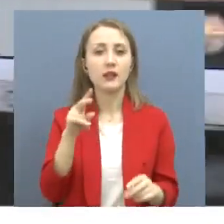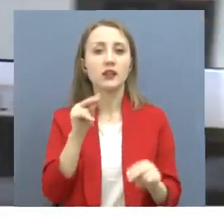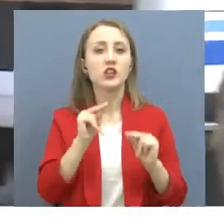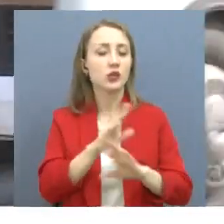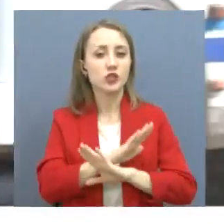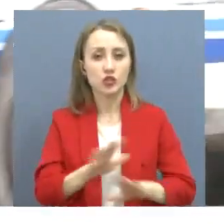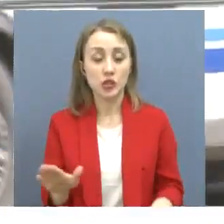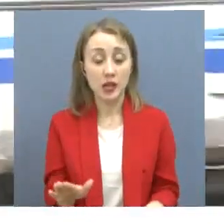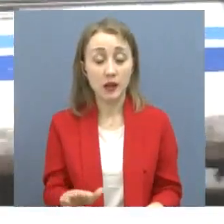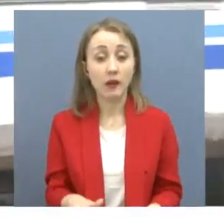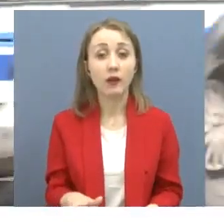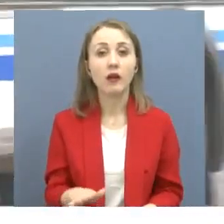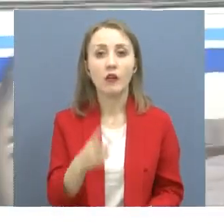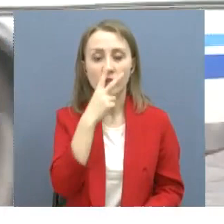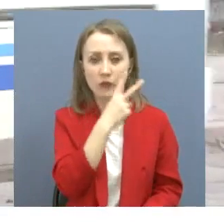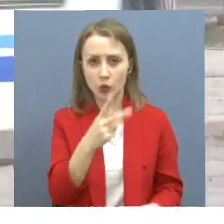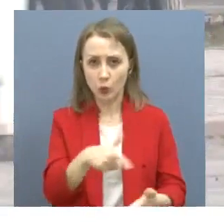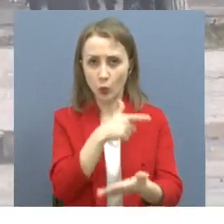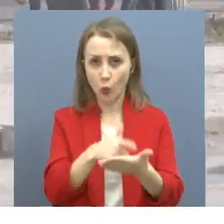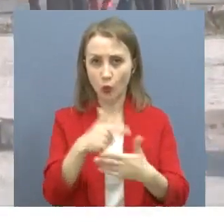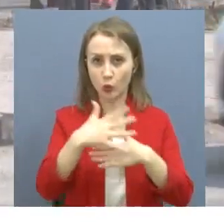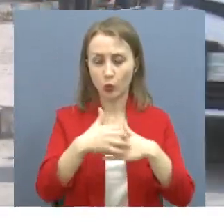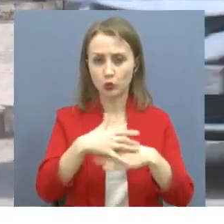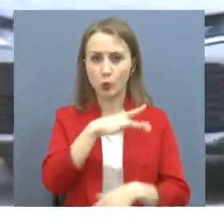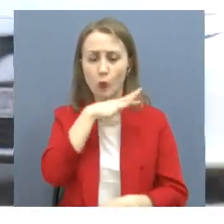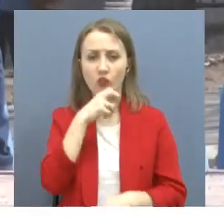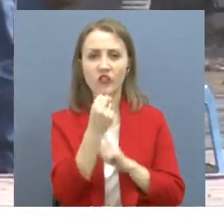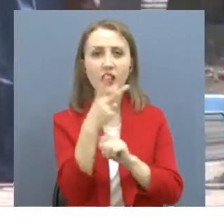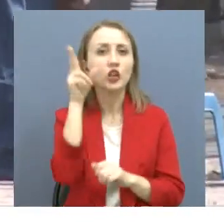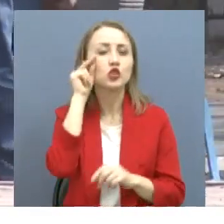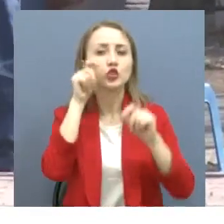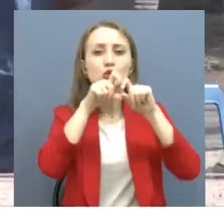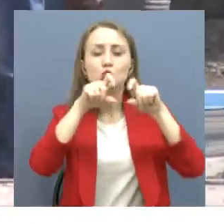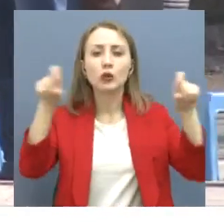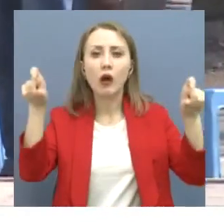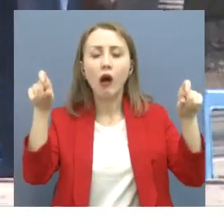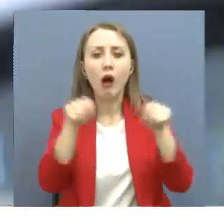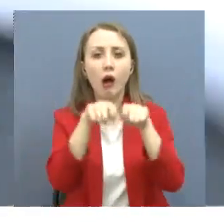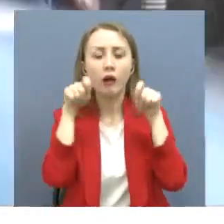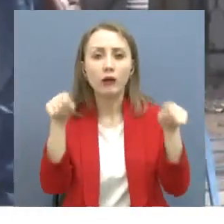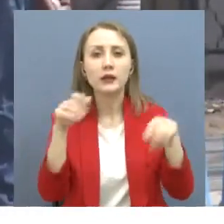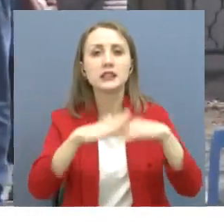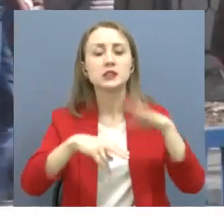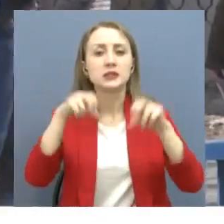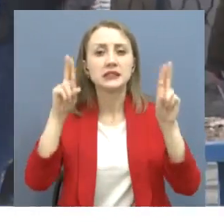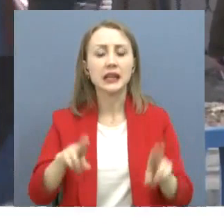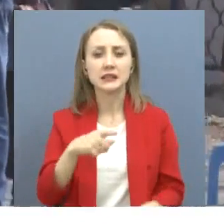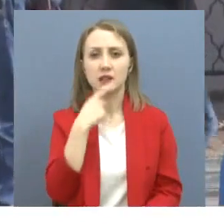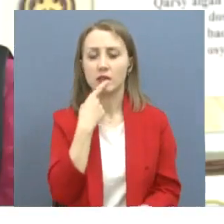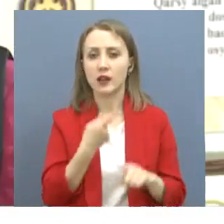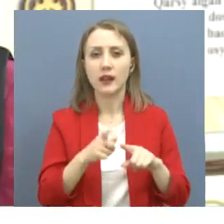Кокшетау можно заметить ажиотаж по поводу открытия 12-значного счета. Специалисты утверждают, это